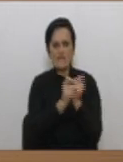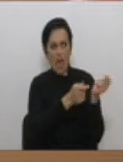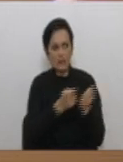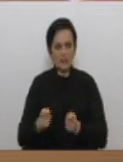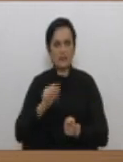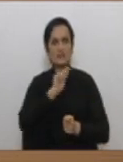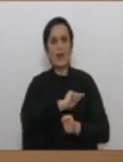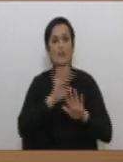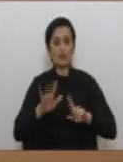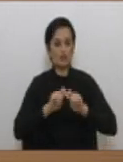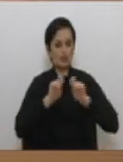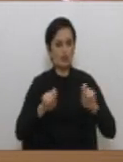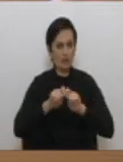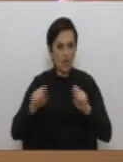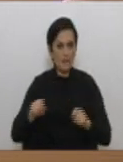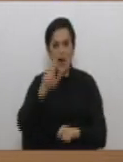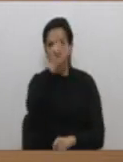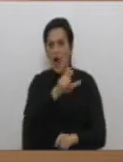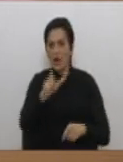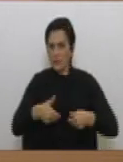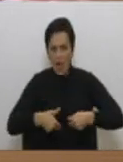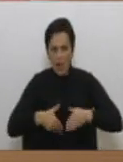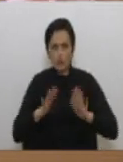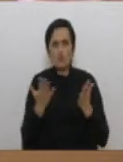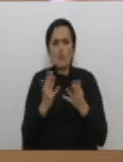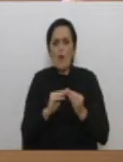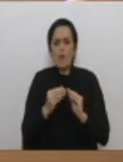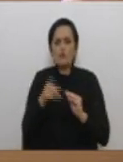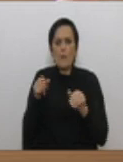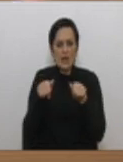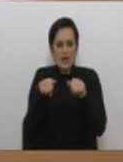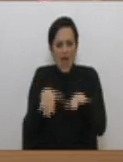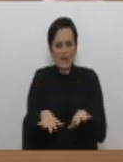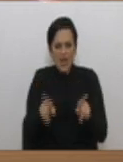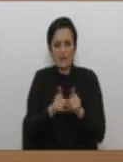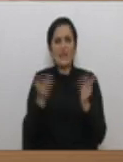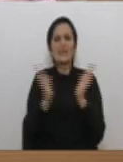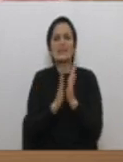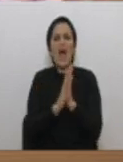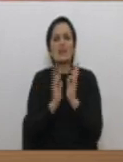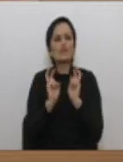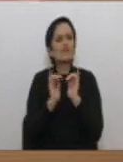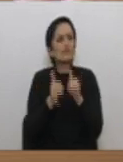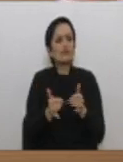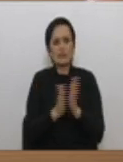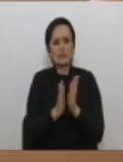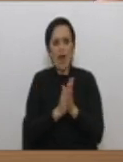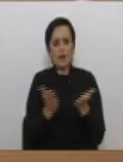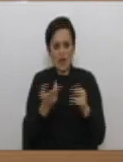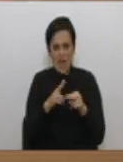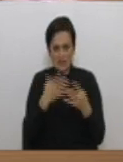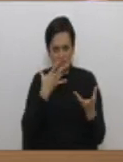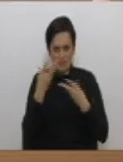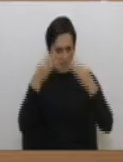სამუშაო ადგილები შექმენით, ადამიანები არ შიმშილობენ, რომელი პრობლემა გადაწყვიტეთ, რას ტაშ რას უკრავთ, ეს ხო